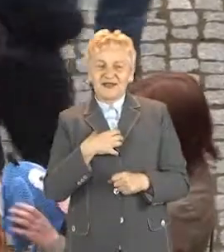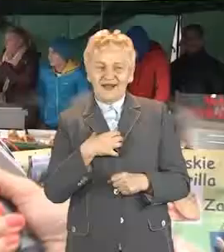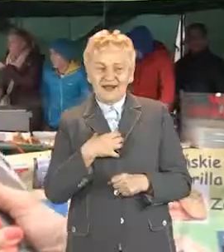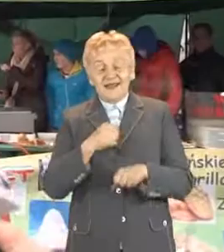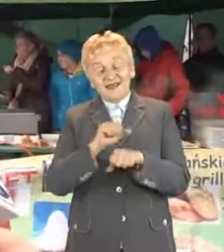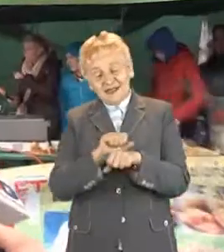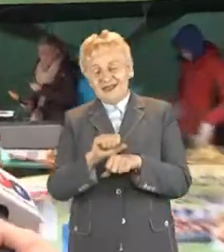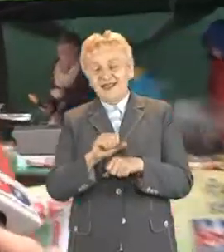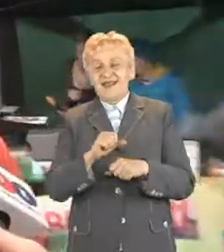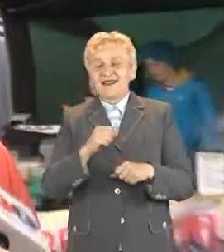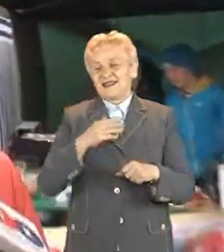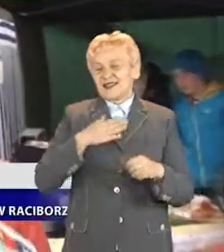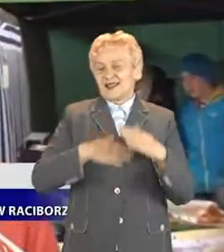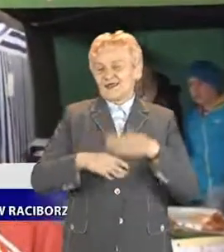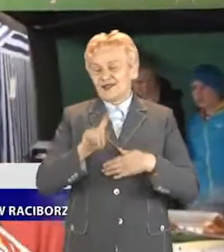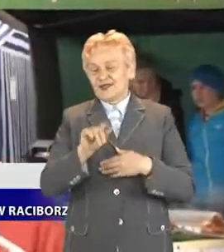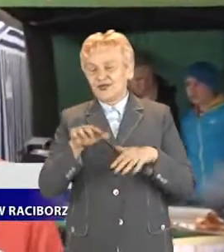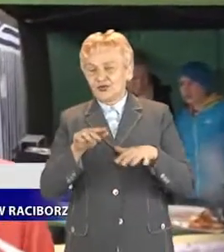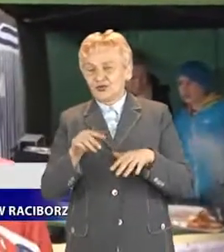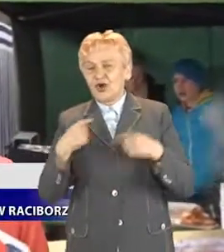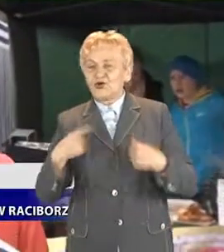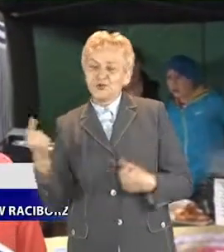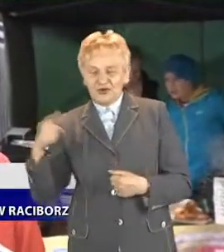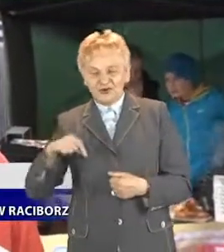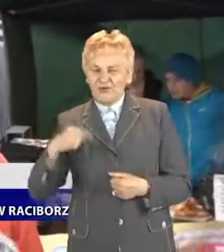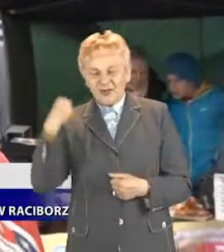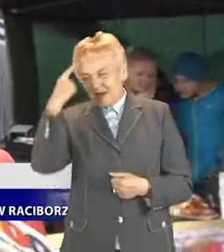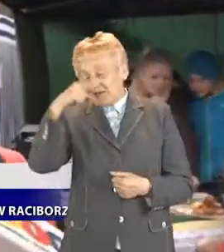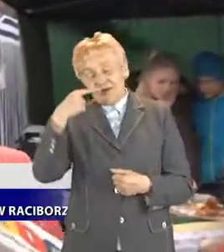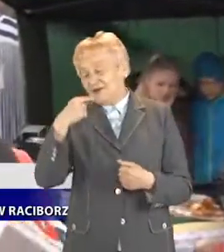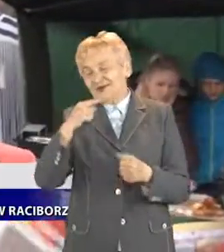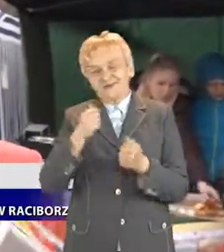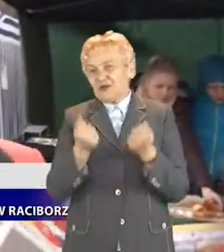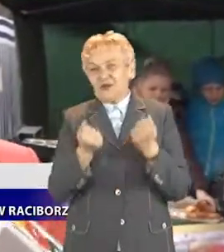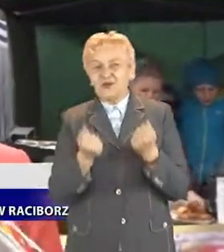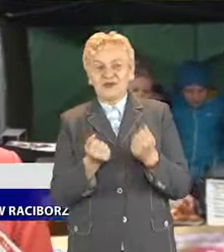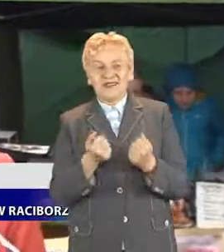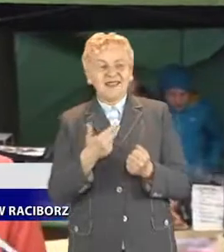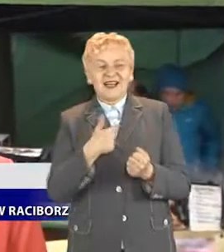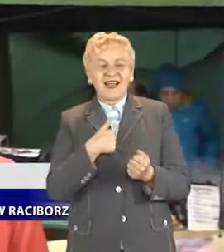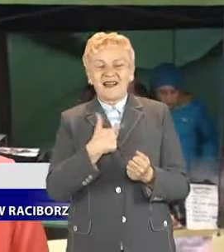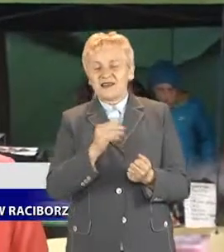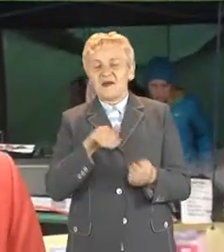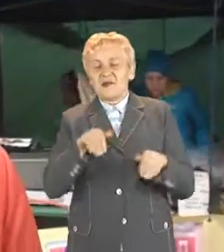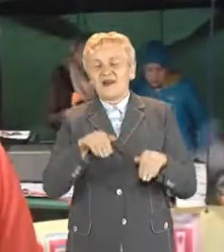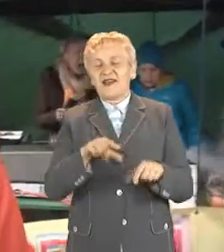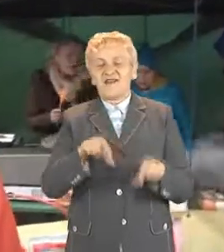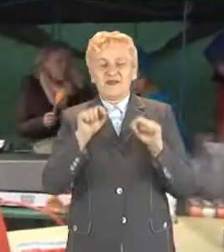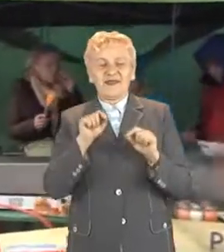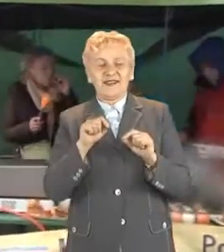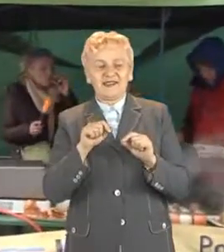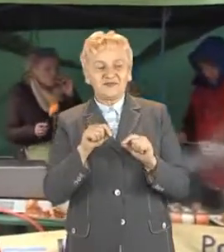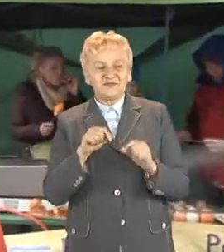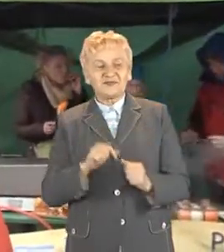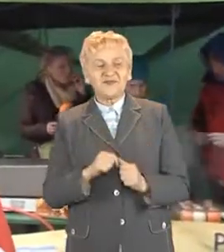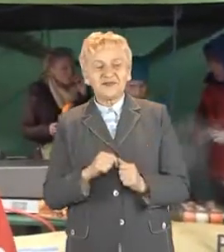wydarzenia. Oczywiście, że jestem zadowolona z frekwencji, mniej jestem zadowolona z pogody, ale na to nie mam wpływu, także cieszę się bardzo, że tyle wystawców